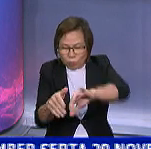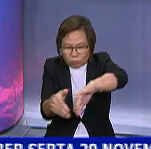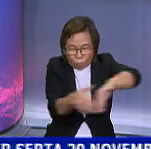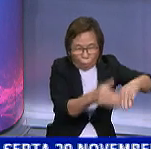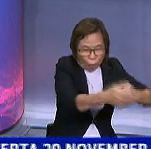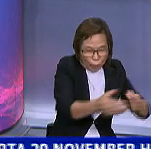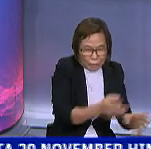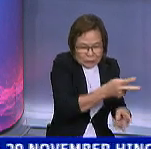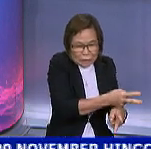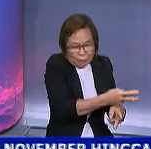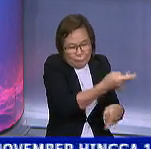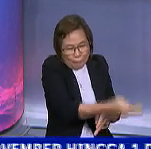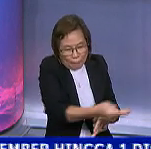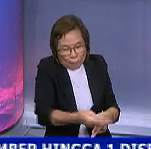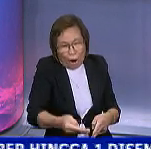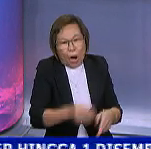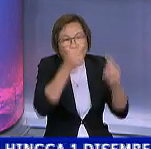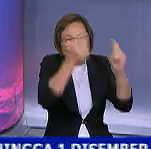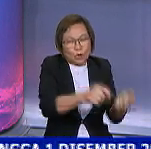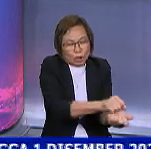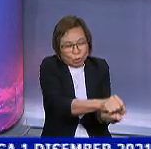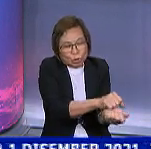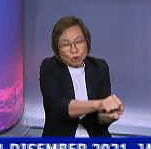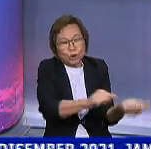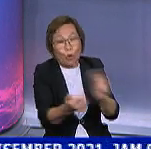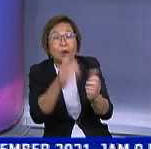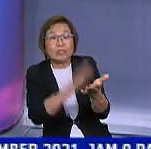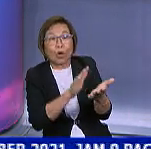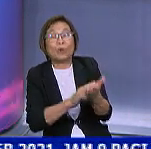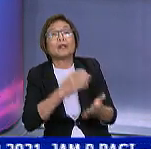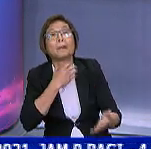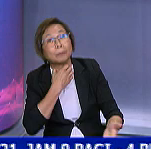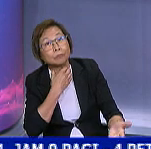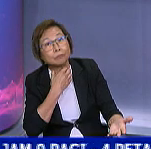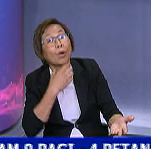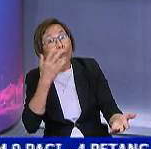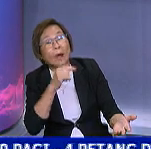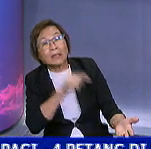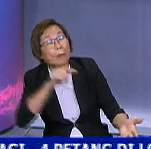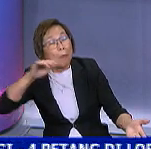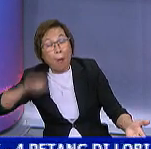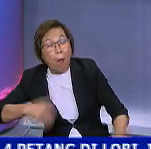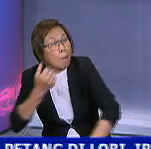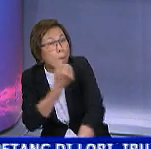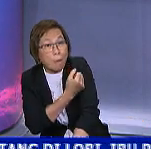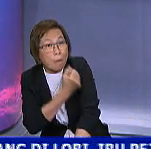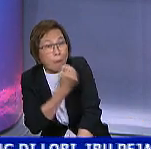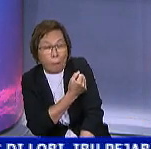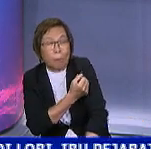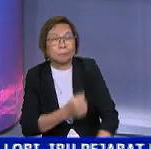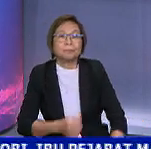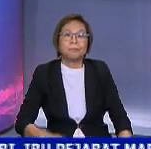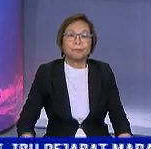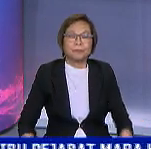di bilik simpanan stor tukang cuci oleh pihak sekolah di Ipoh Perak kerana belum menerima vaksin